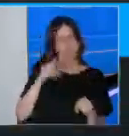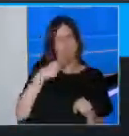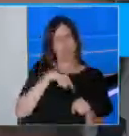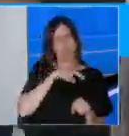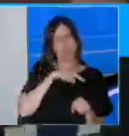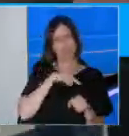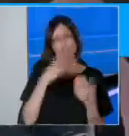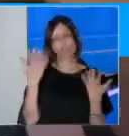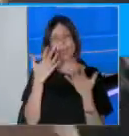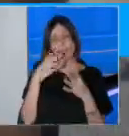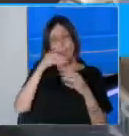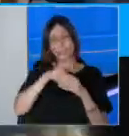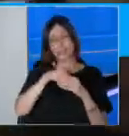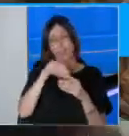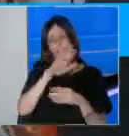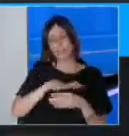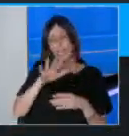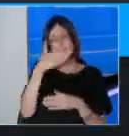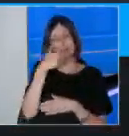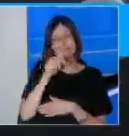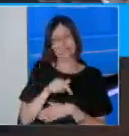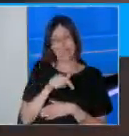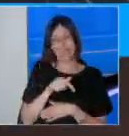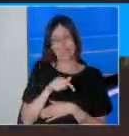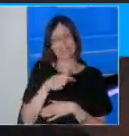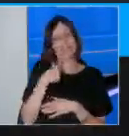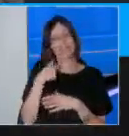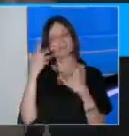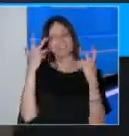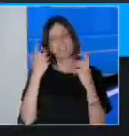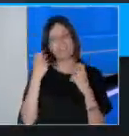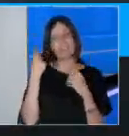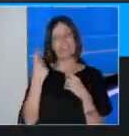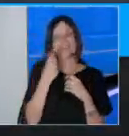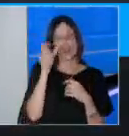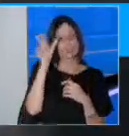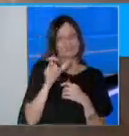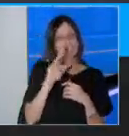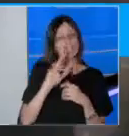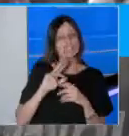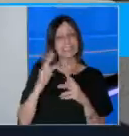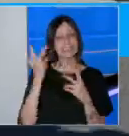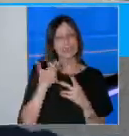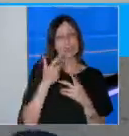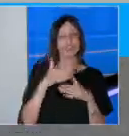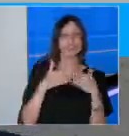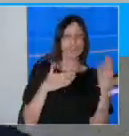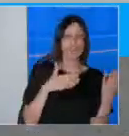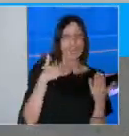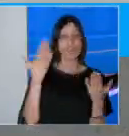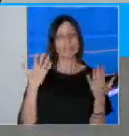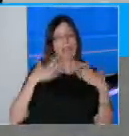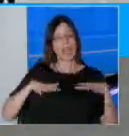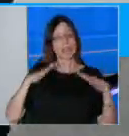מה שמתחולל בתוך שטחי מדינת ישראל, ואני מצפה מכל אנשי הציבור, שמאל וימין, להרגיע